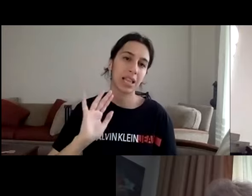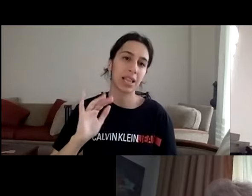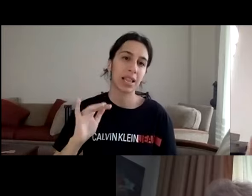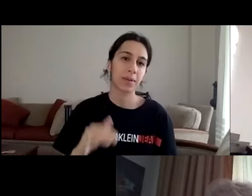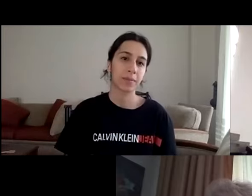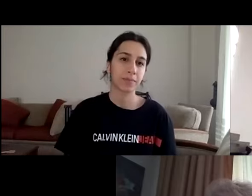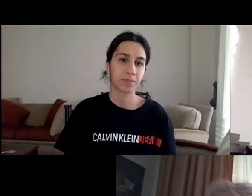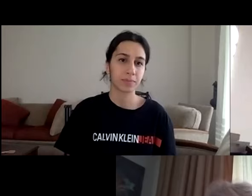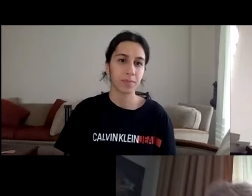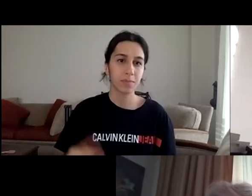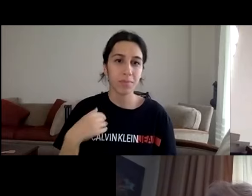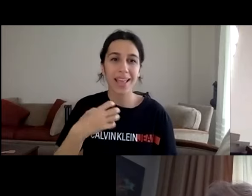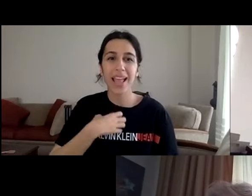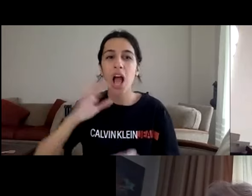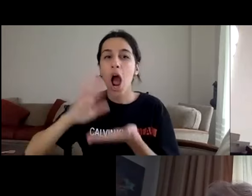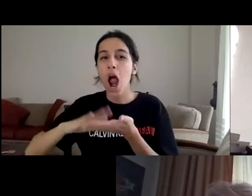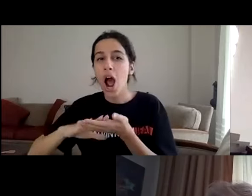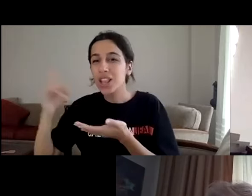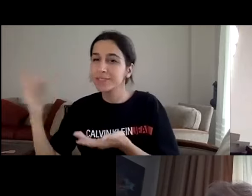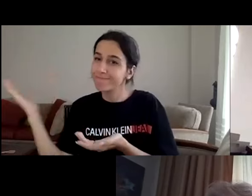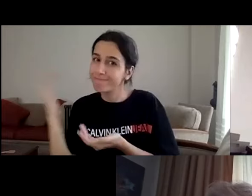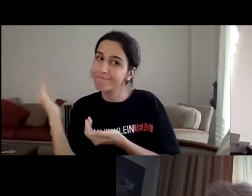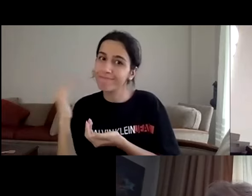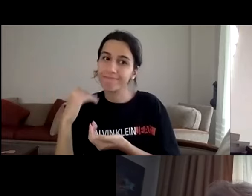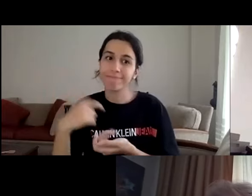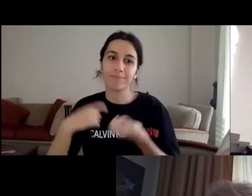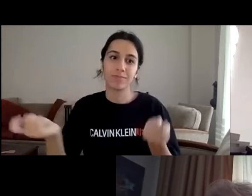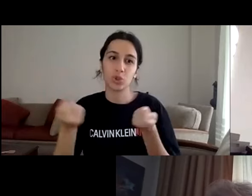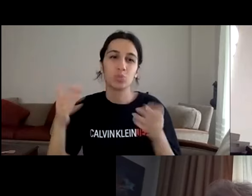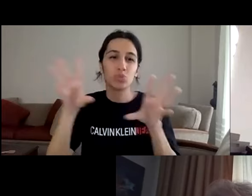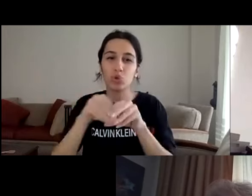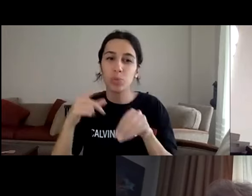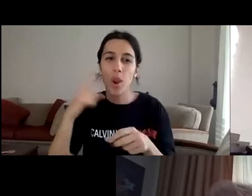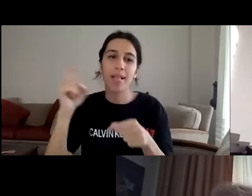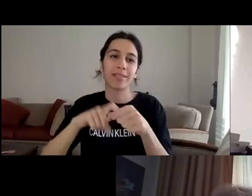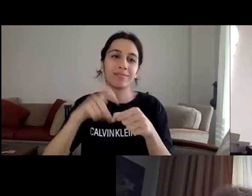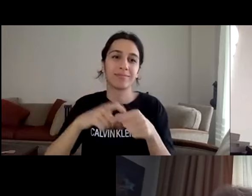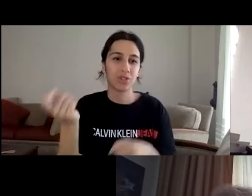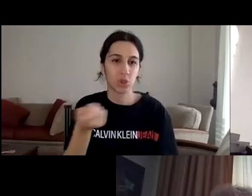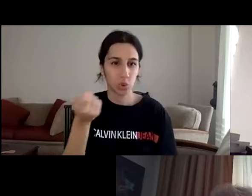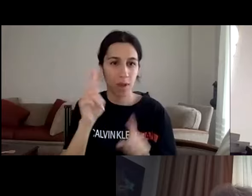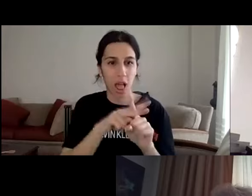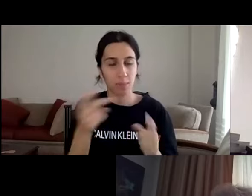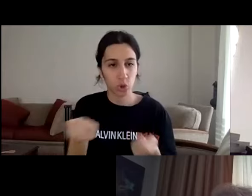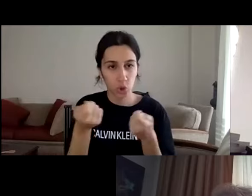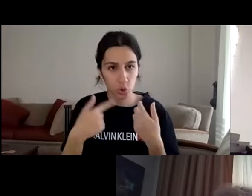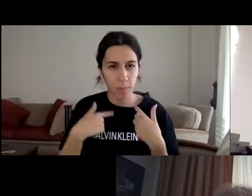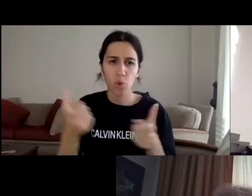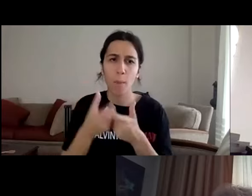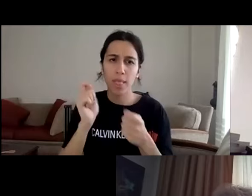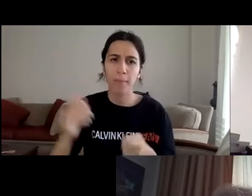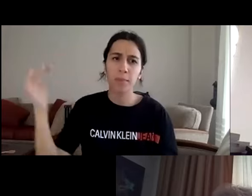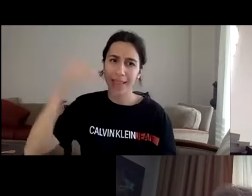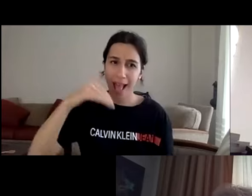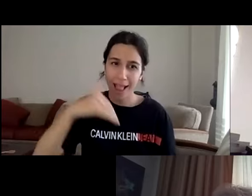kendi üzerimden arkadaşların dahil olmasını sağlamaya çalışıyorum o buluşmalara, toplantılara. Bir iki toplantı yaptık ve geldiler. İşte